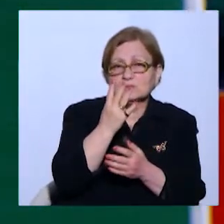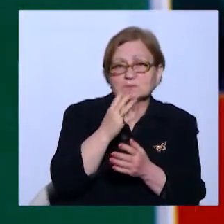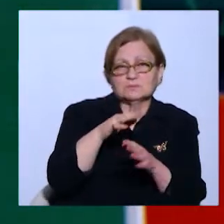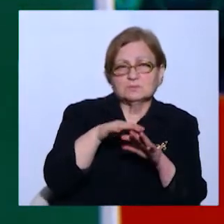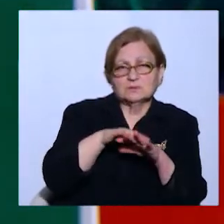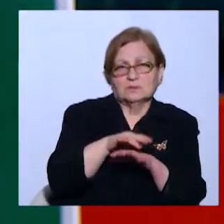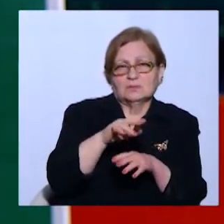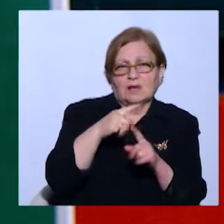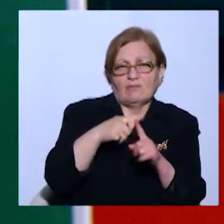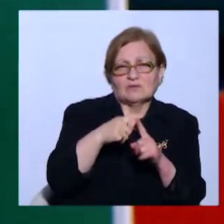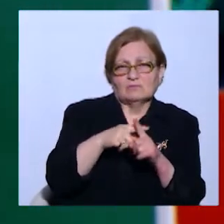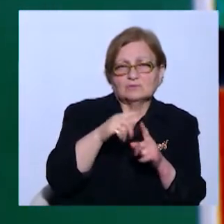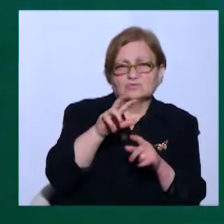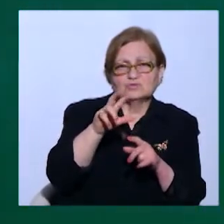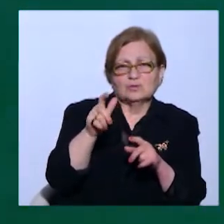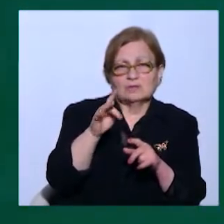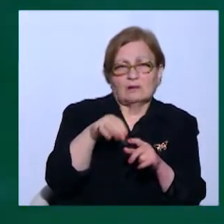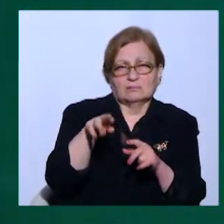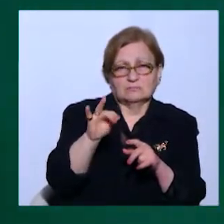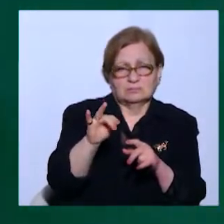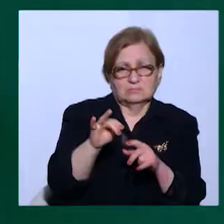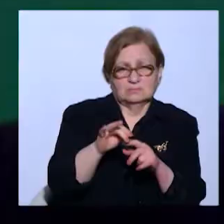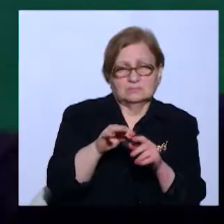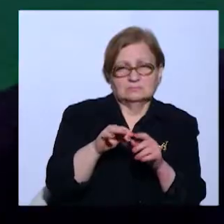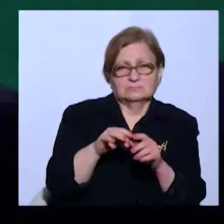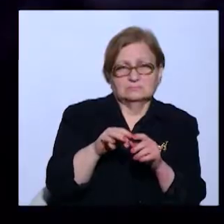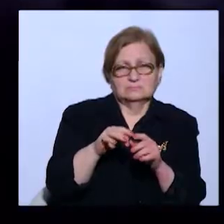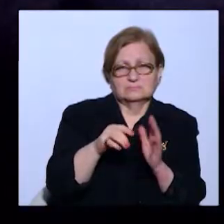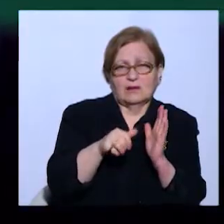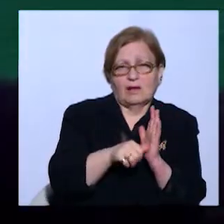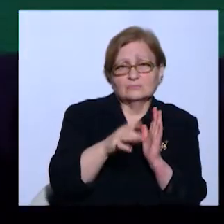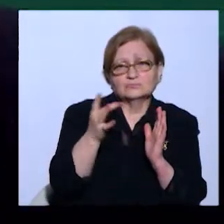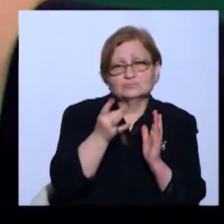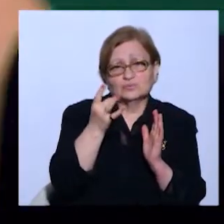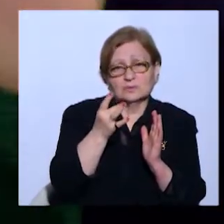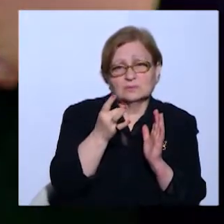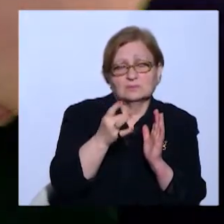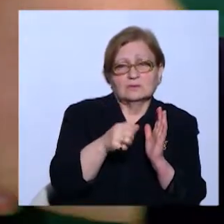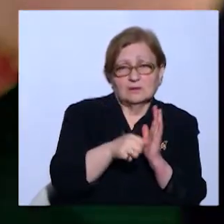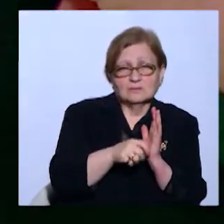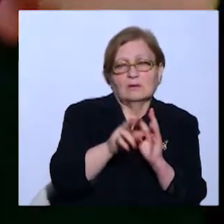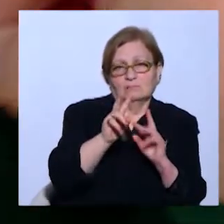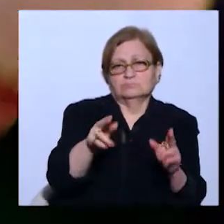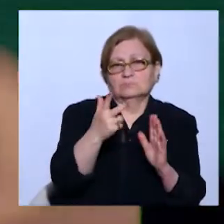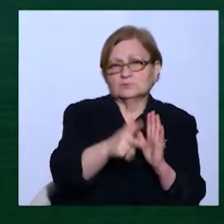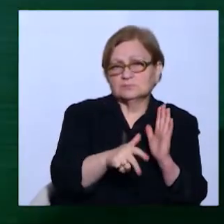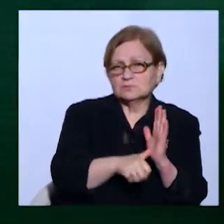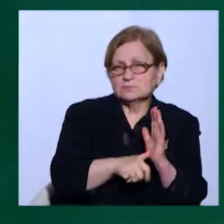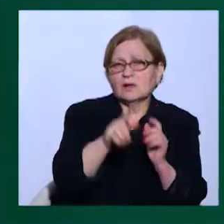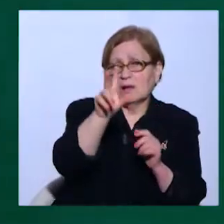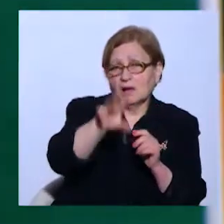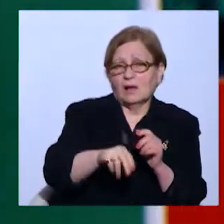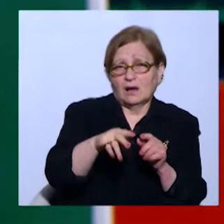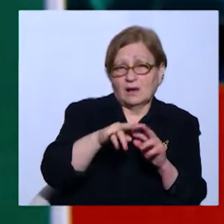ასევე 36 გამოვიდა რომ არის 6-ის ჯერადიც, იმიტომ რომ 6 ჯერ არის 36. აი